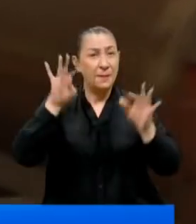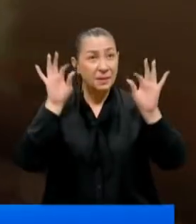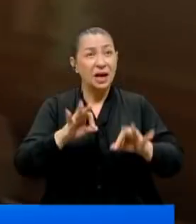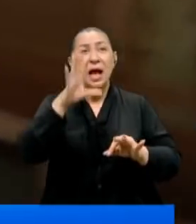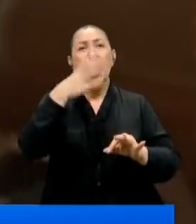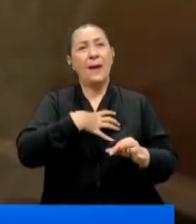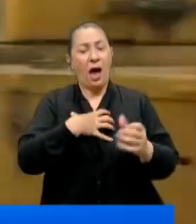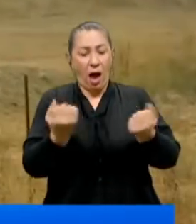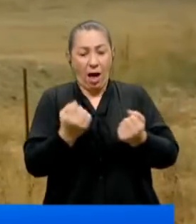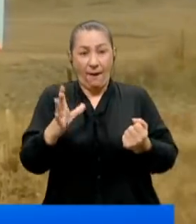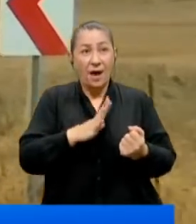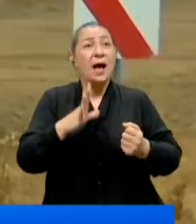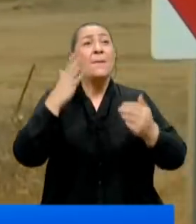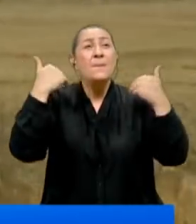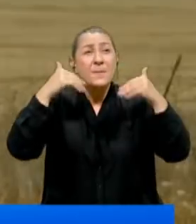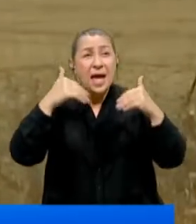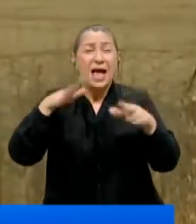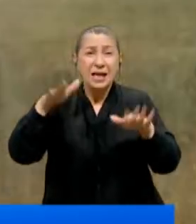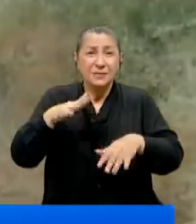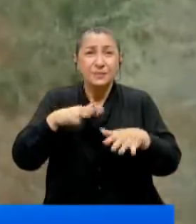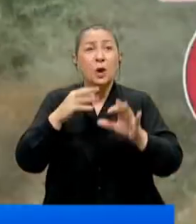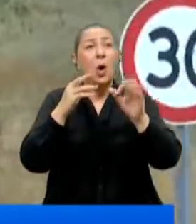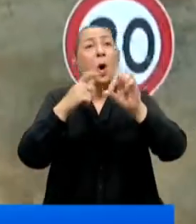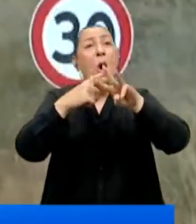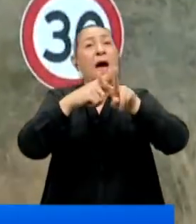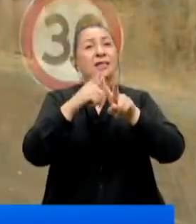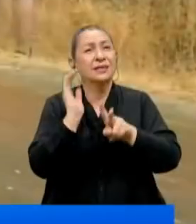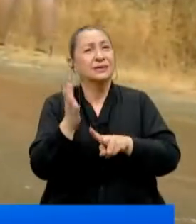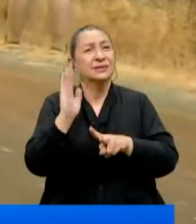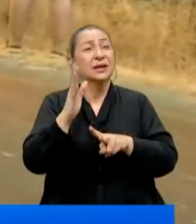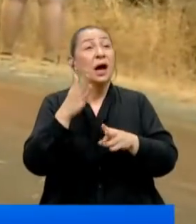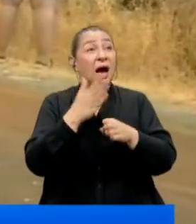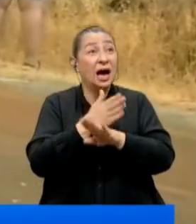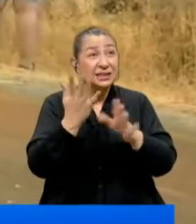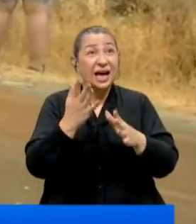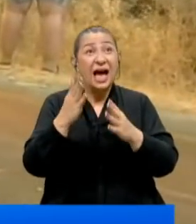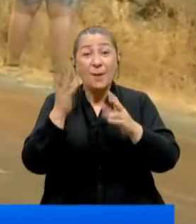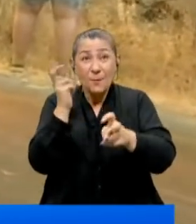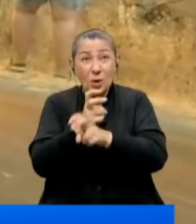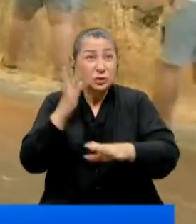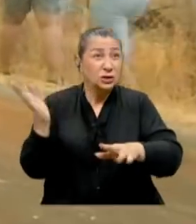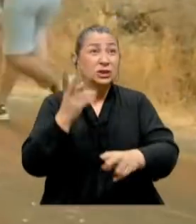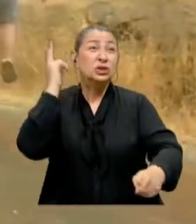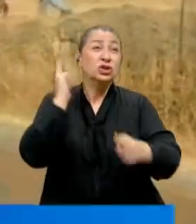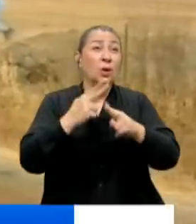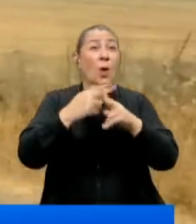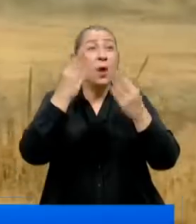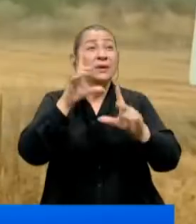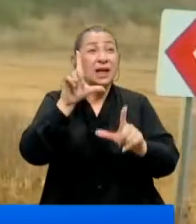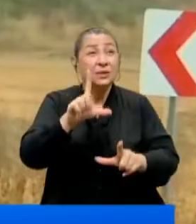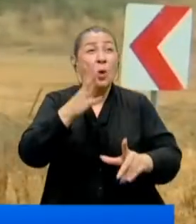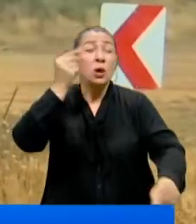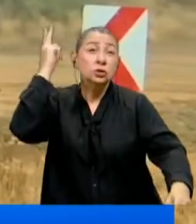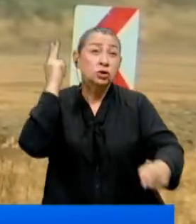Kimi aracıyla, kimi hayvanlarını yanına alıp Ören'e doğru yollara düştü. Aslında tahliye hızla olmalıydı ama o